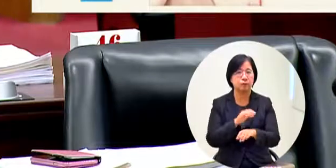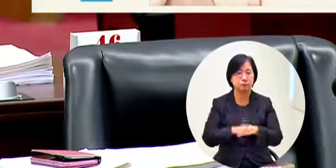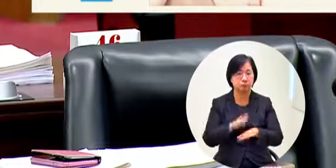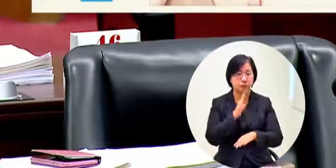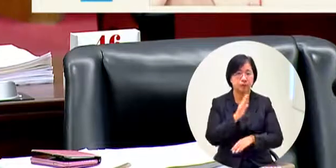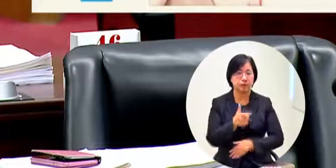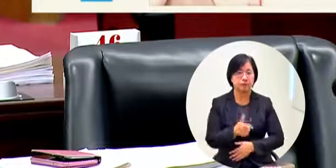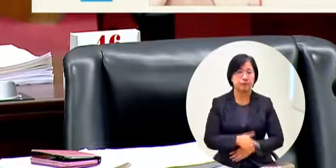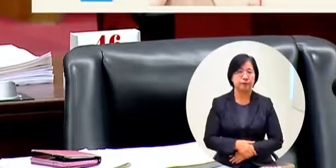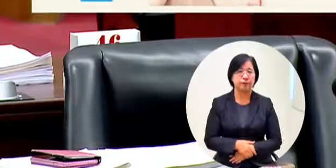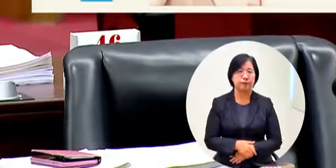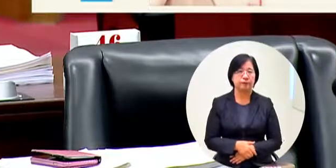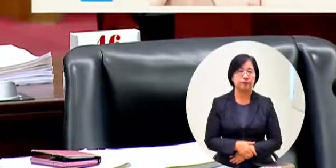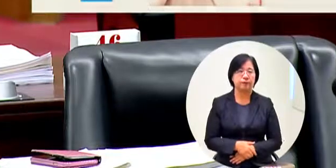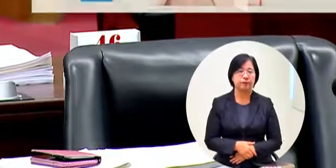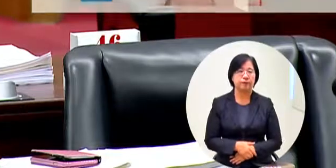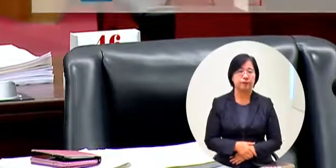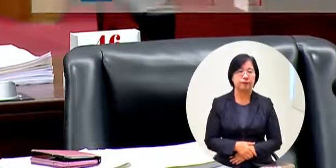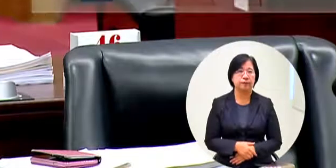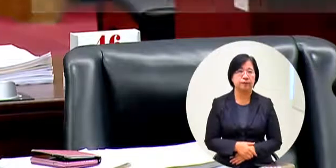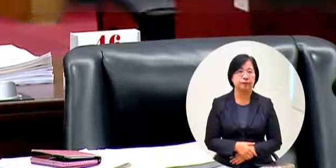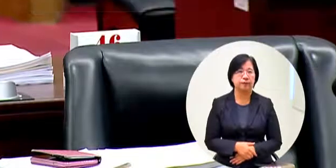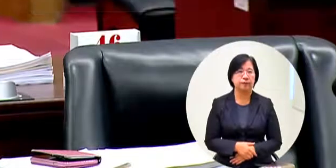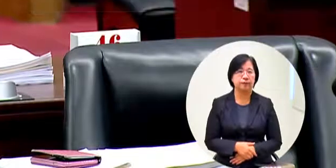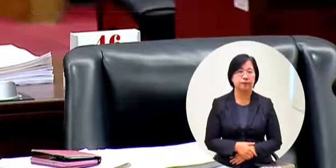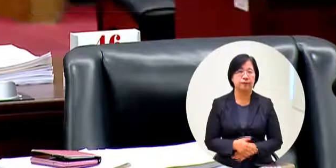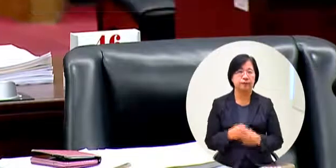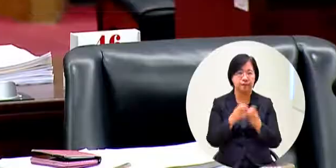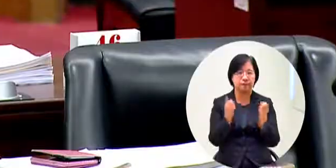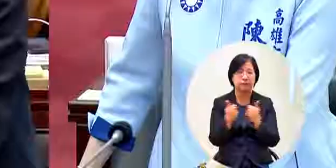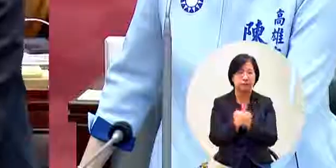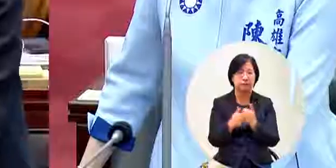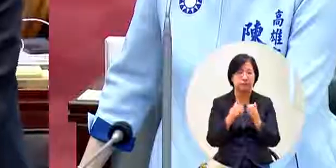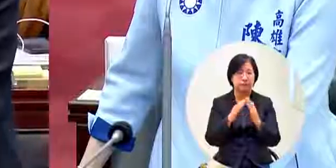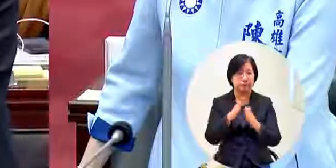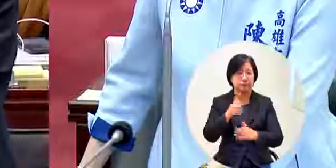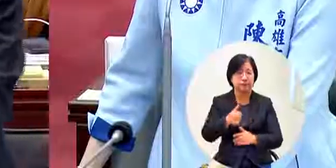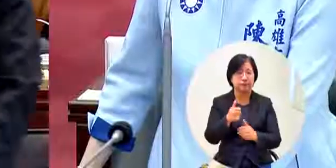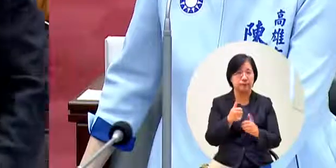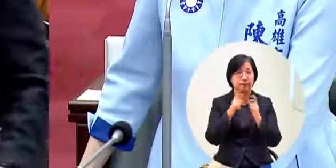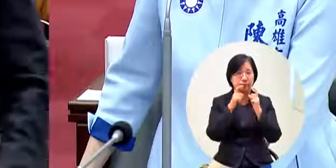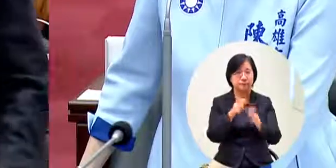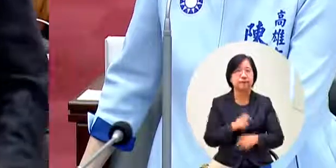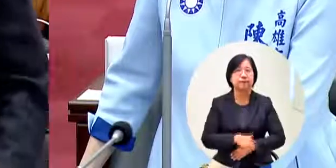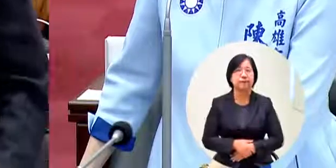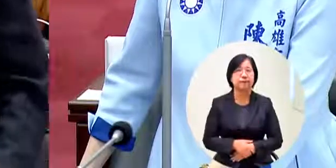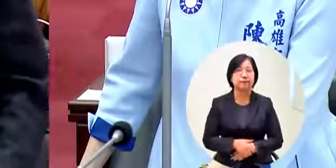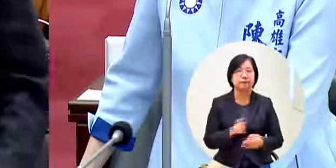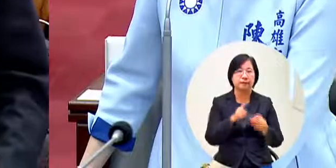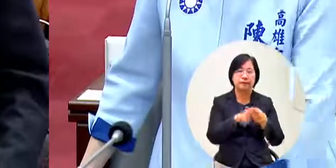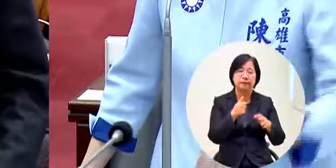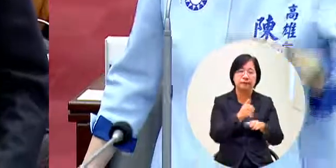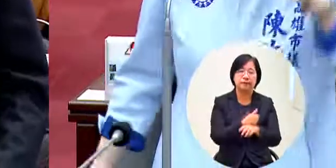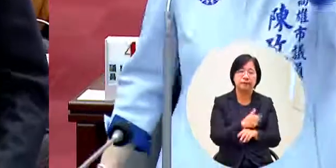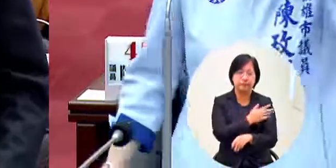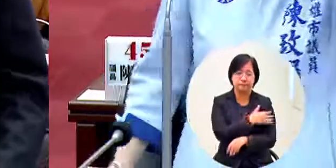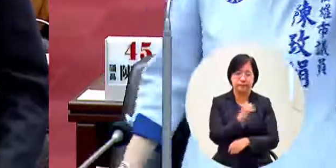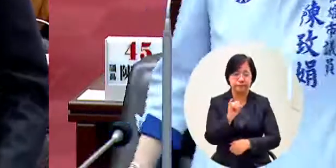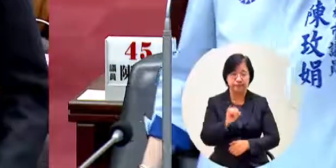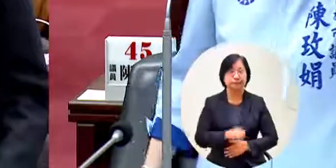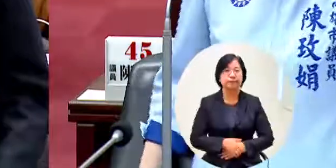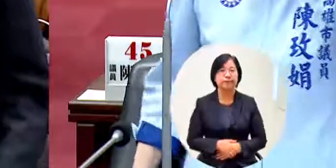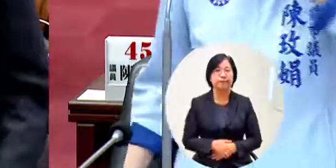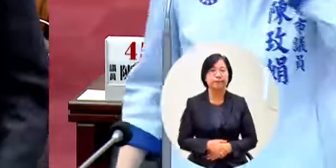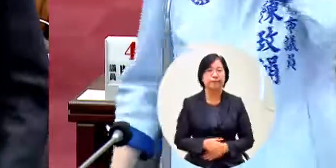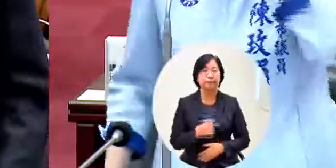请杨代理市长答复。 杨代理市长， 主席，谢谢梅娟议员。我